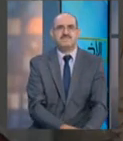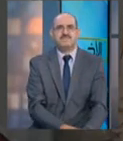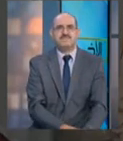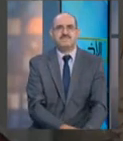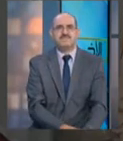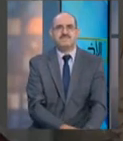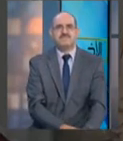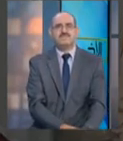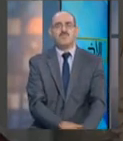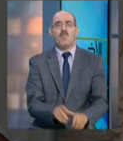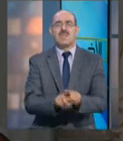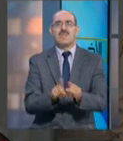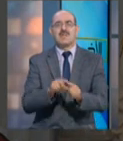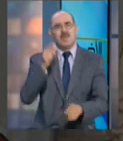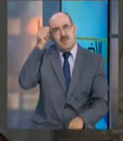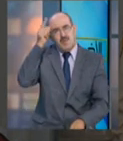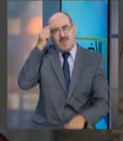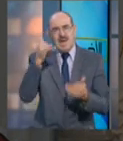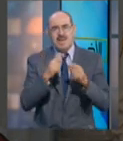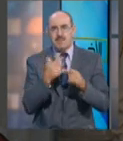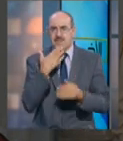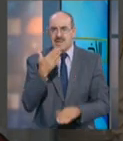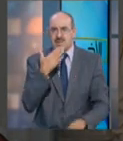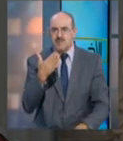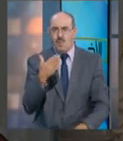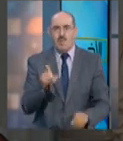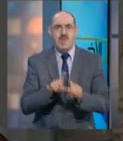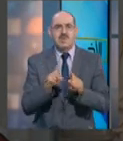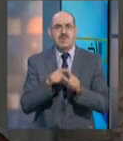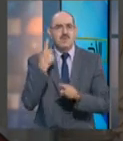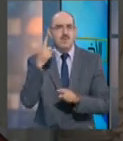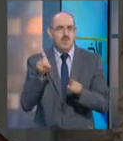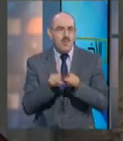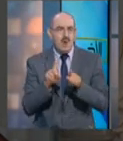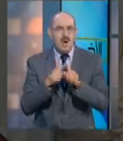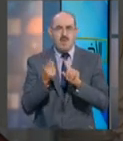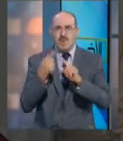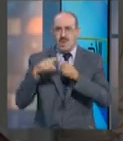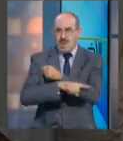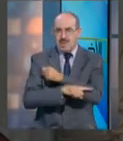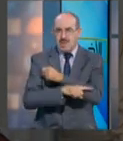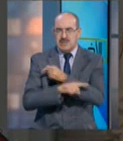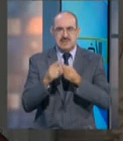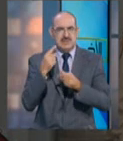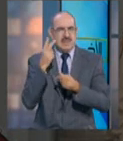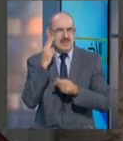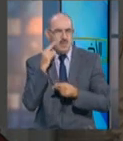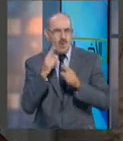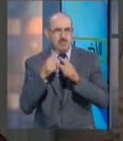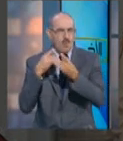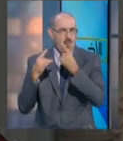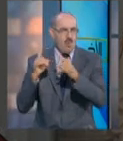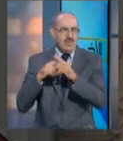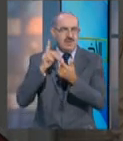طويلة مشكور على وقته الثمين، وهذا يدل على عمق العلاقات التاريخية